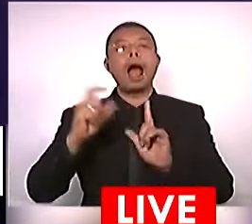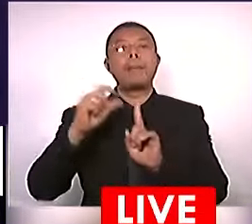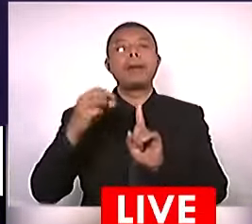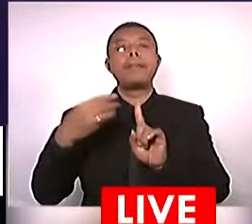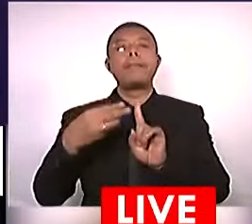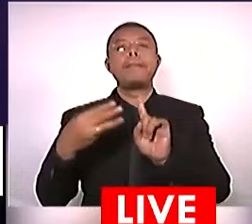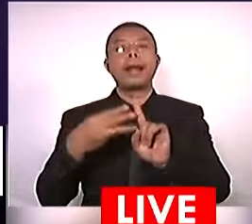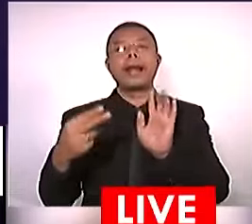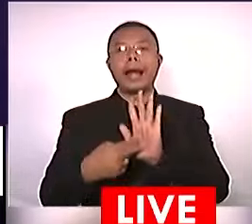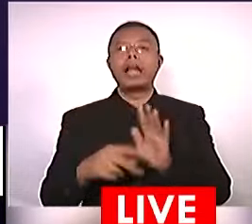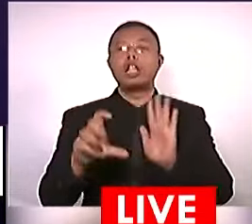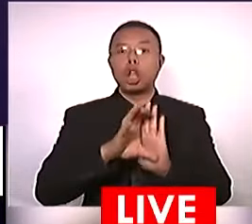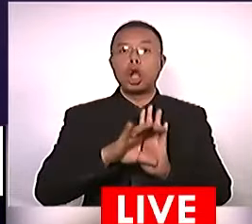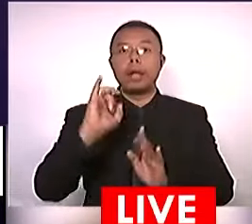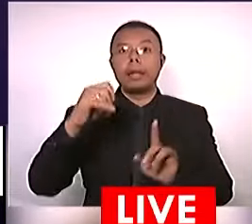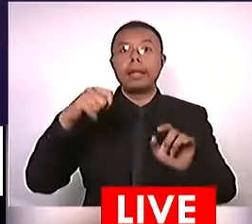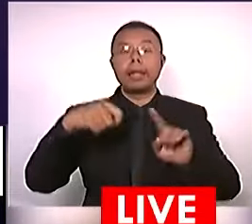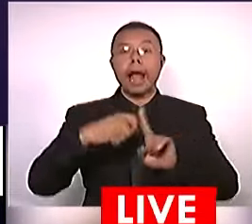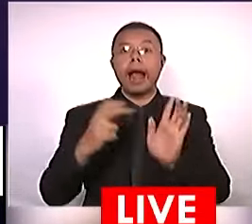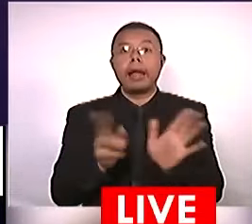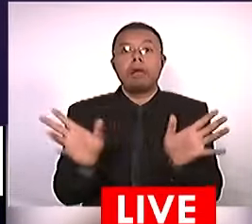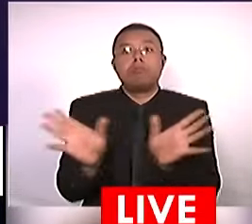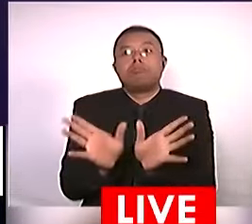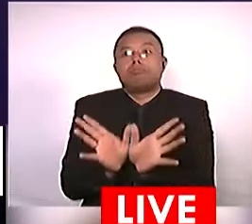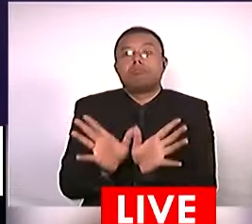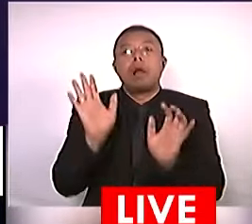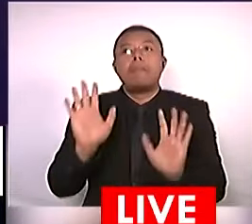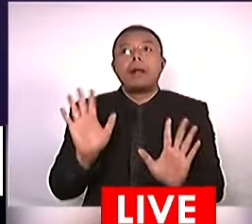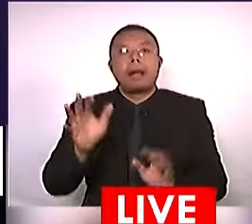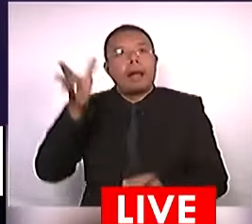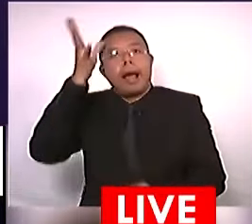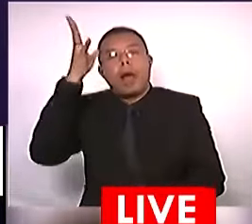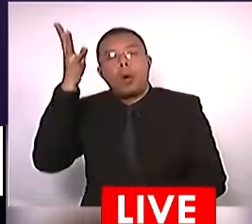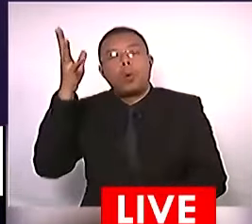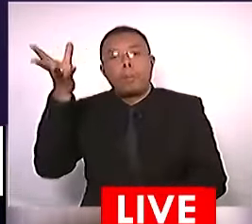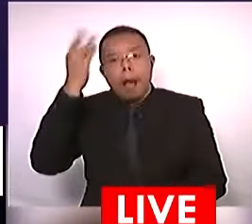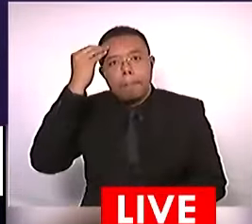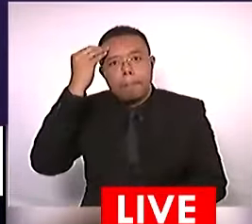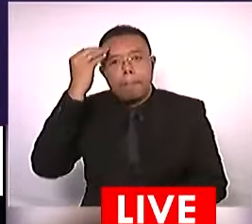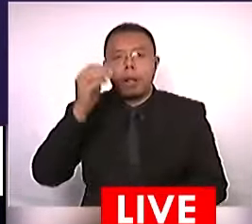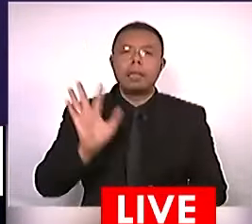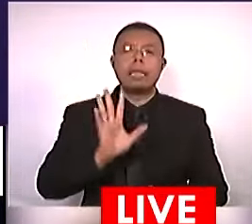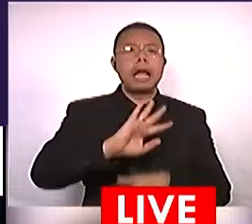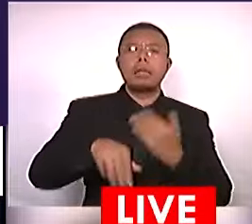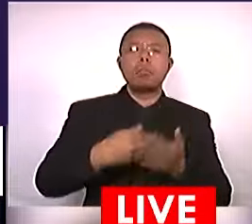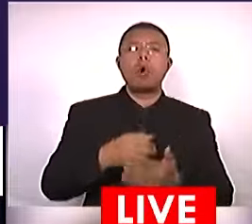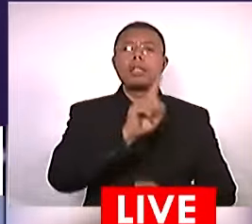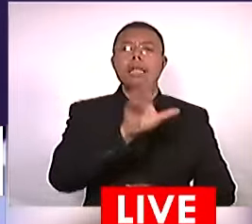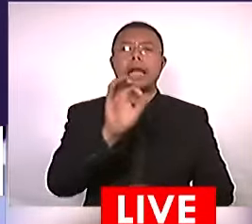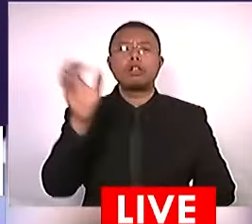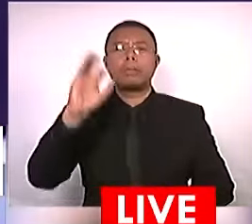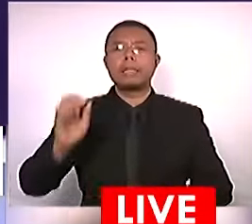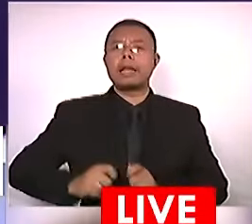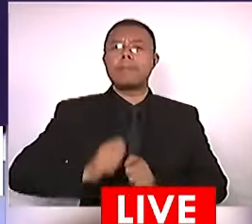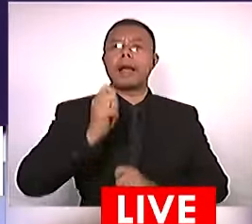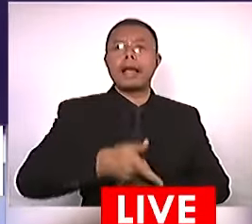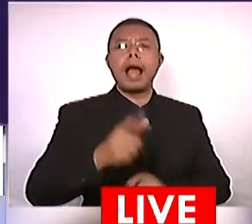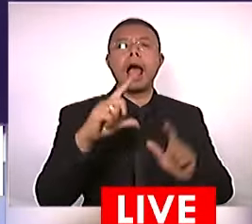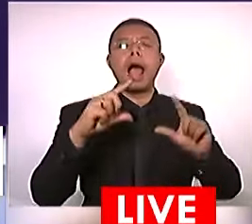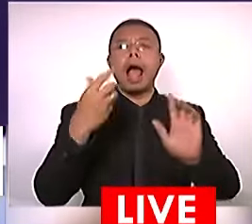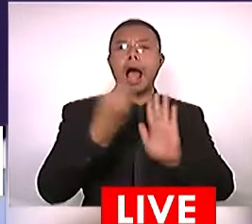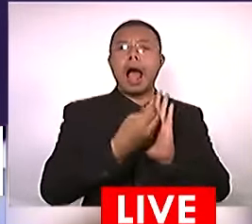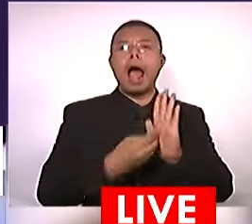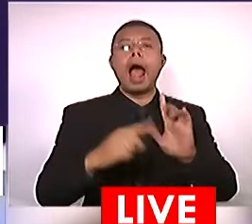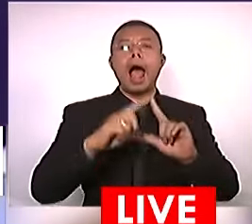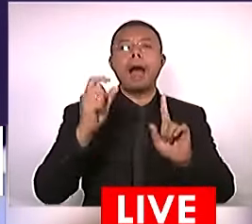APBN contoh IKN banyak yang gagal paham tidak 100% pembangunan IKN itu menggunakan APBN